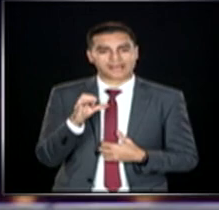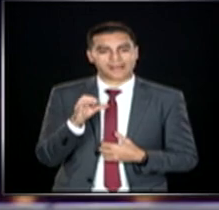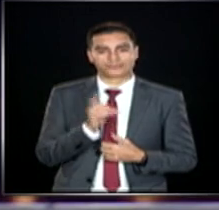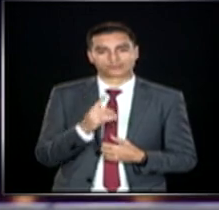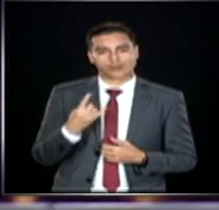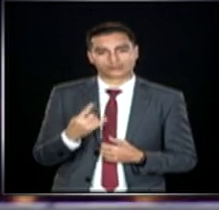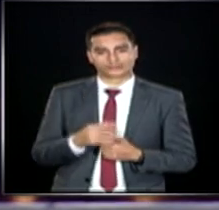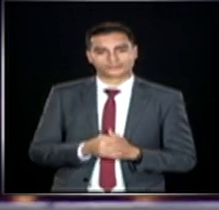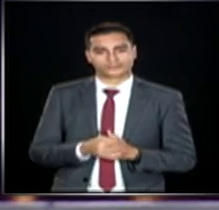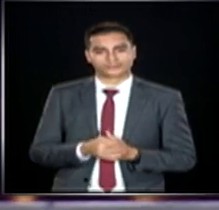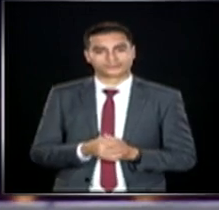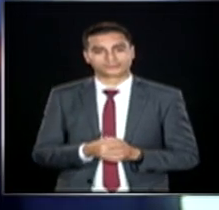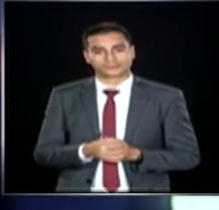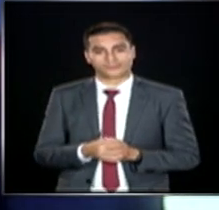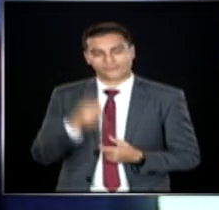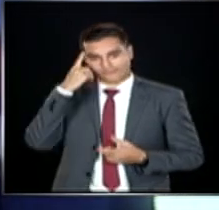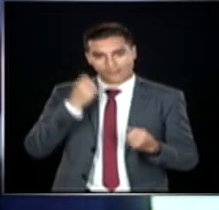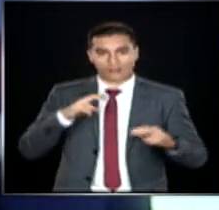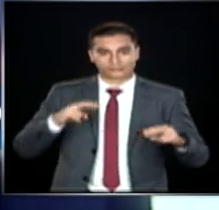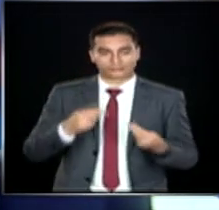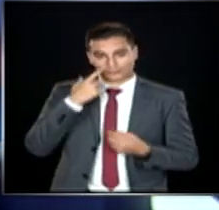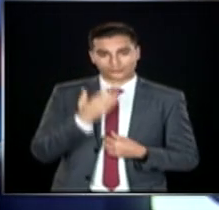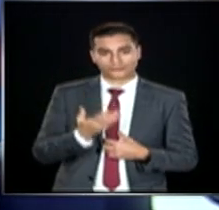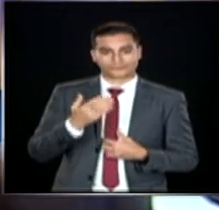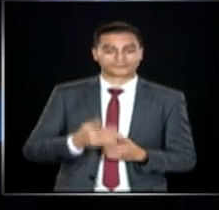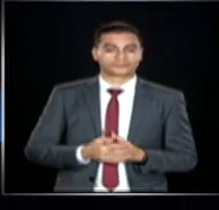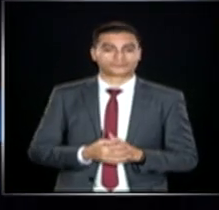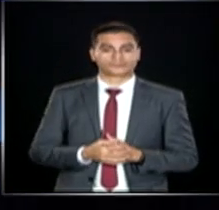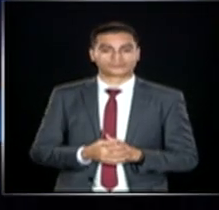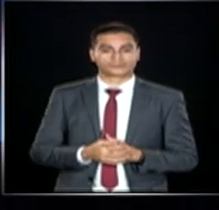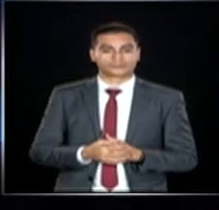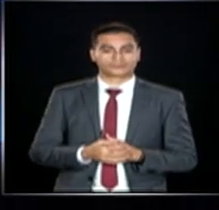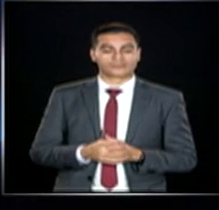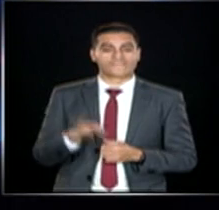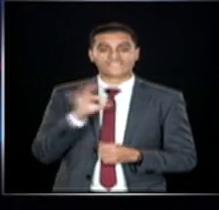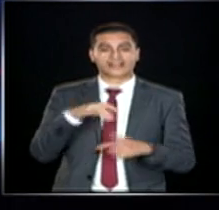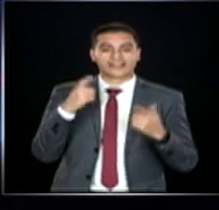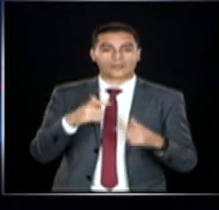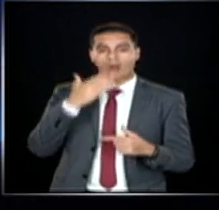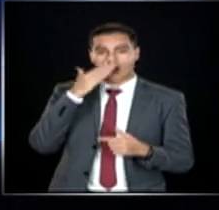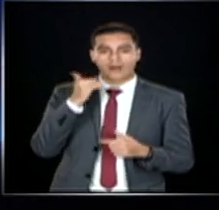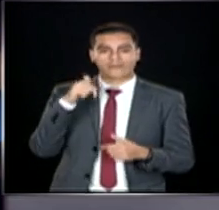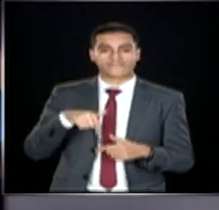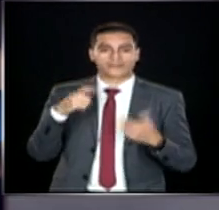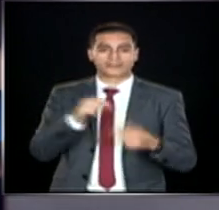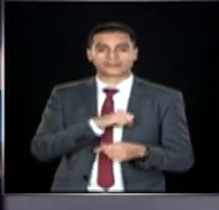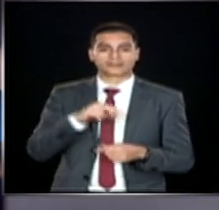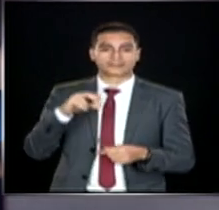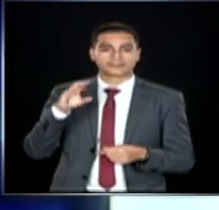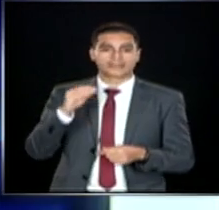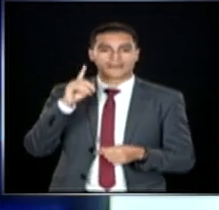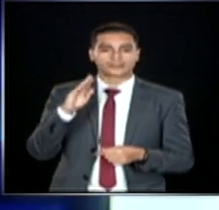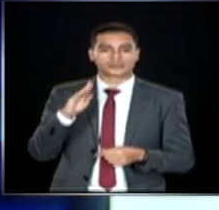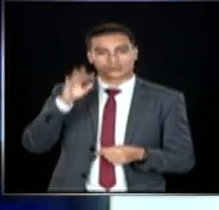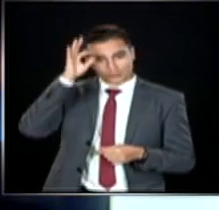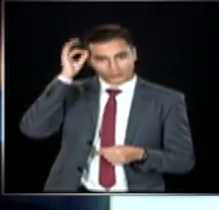تمام. تحت الضغط كاونتر. في اي دولة عربية تقع مدينة جابس؟ تونس. صح.